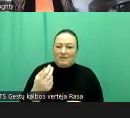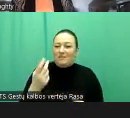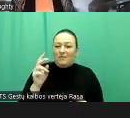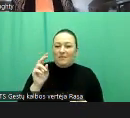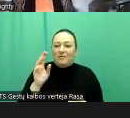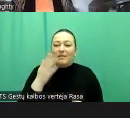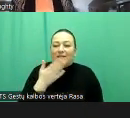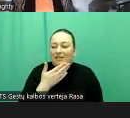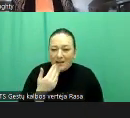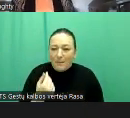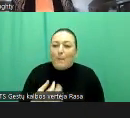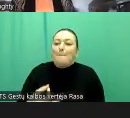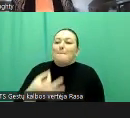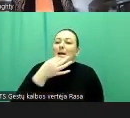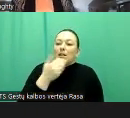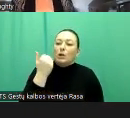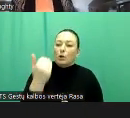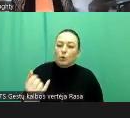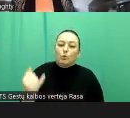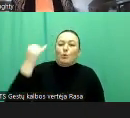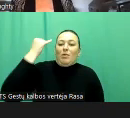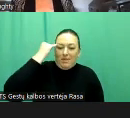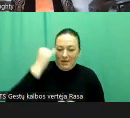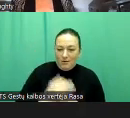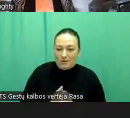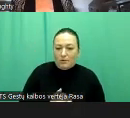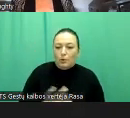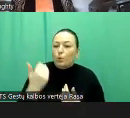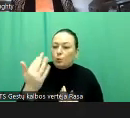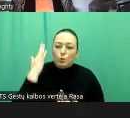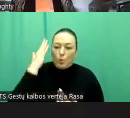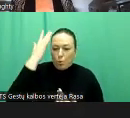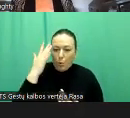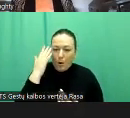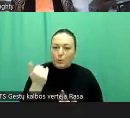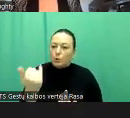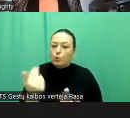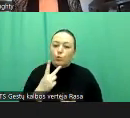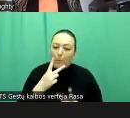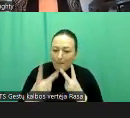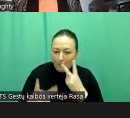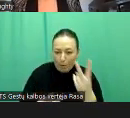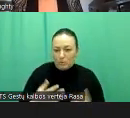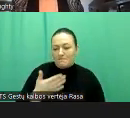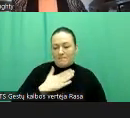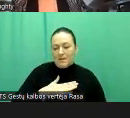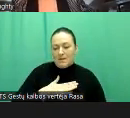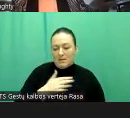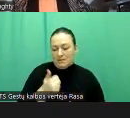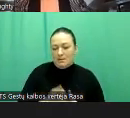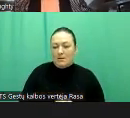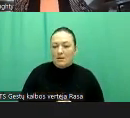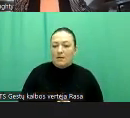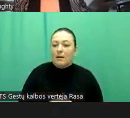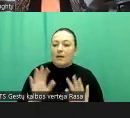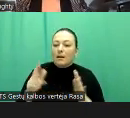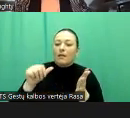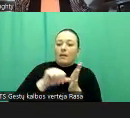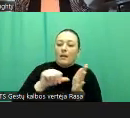nesprendžiame. Mums patinka jūsų mintis, jūsų nuomonė, jūsų požiūris. Tai kai